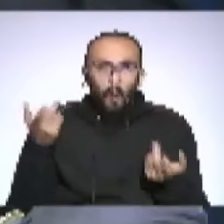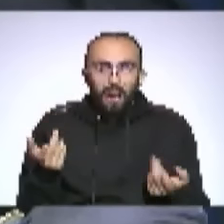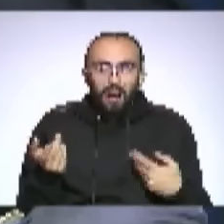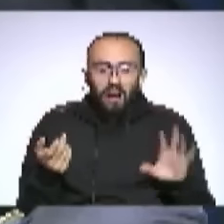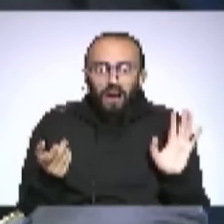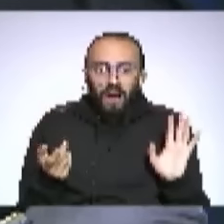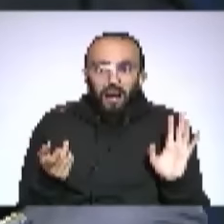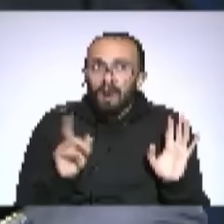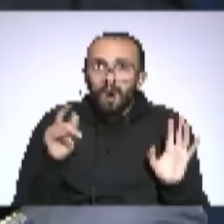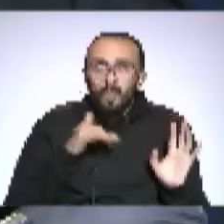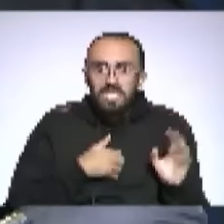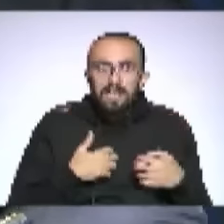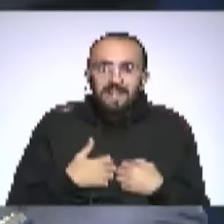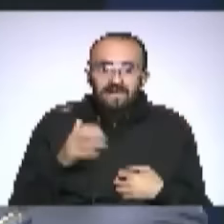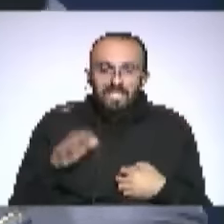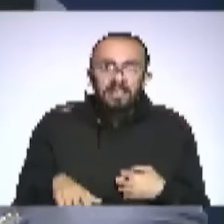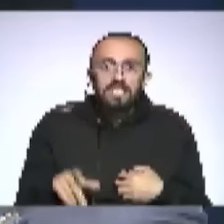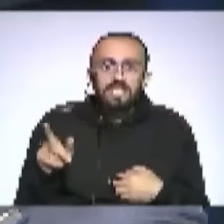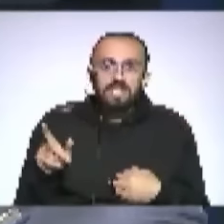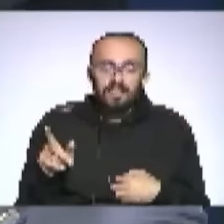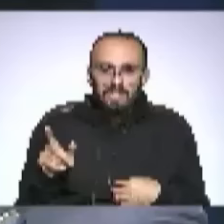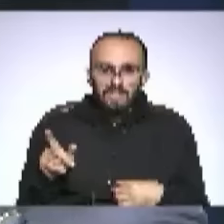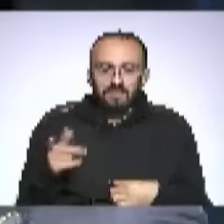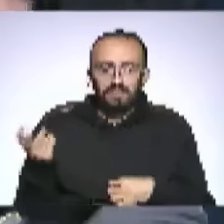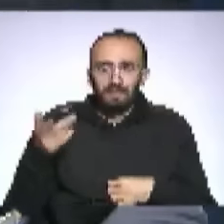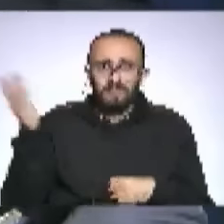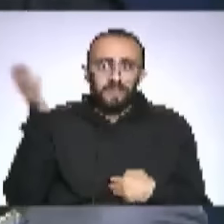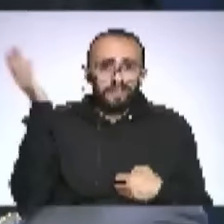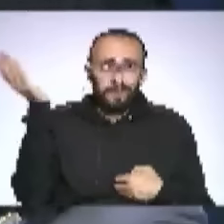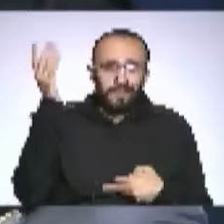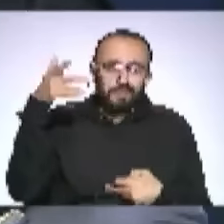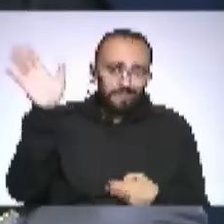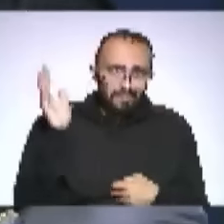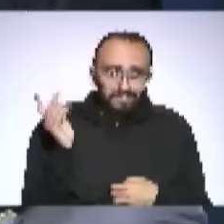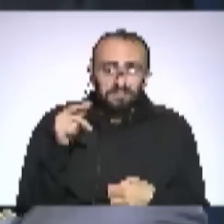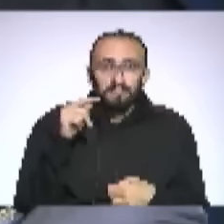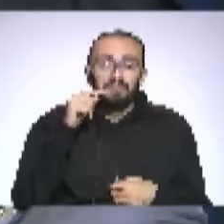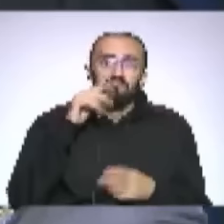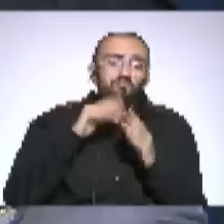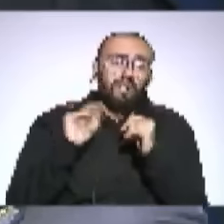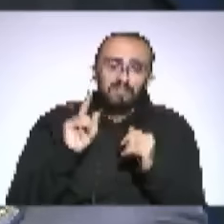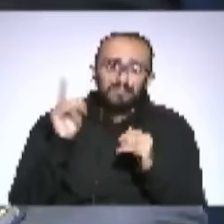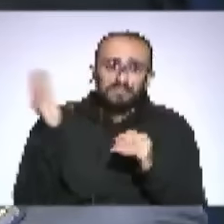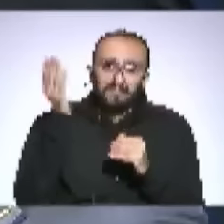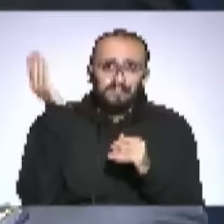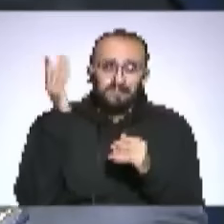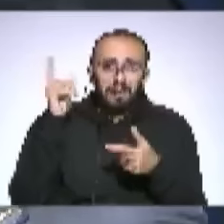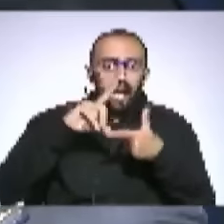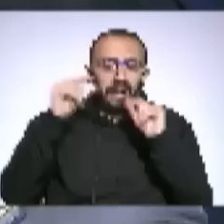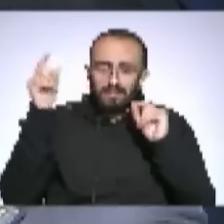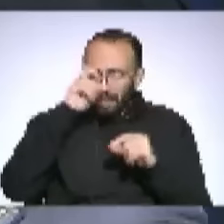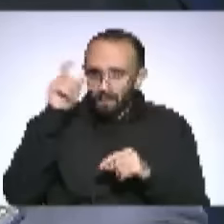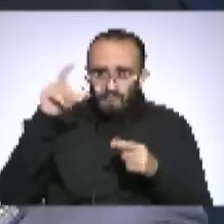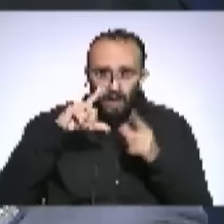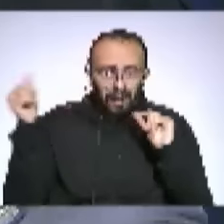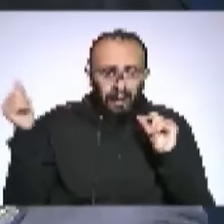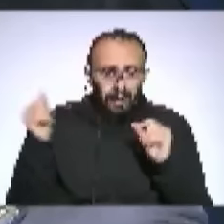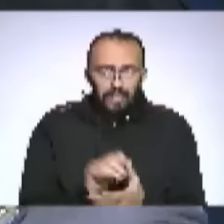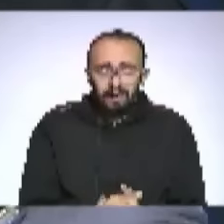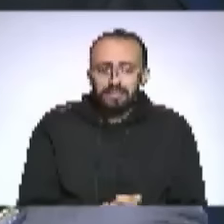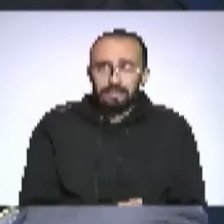معاها لان دي منه لغيره لغيره يعني عشان بس يبقى عارفين الجنسيات دي هناك في الخليج الوضع صب